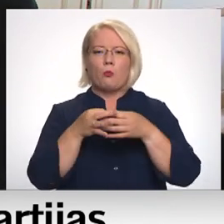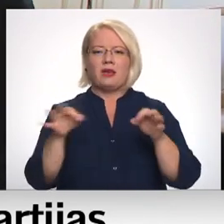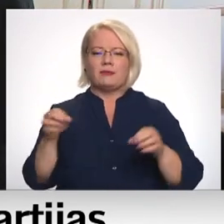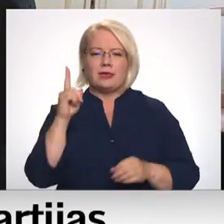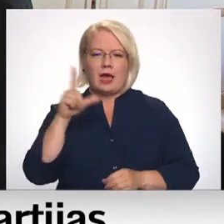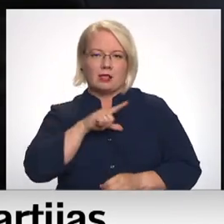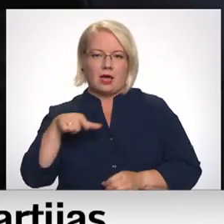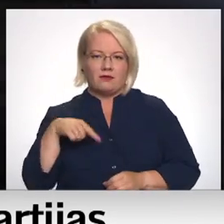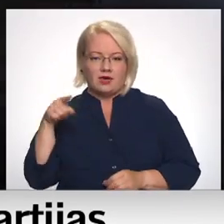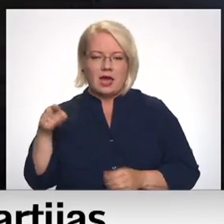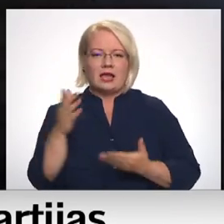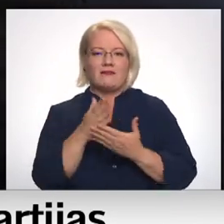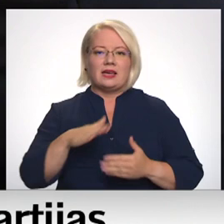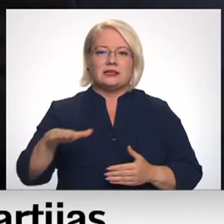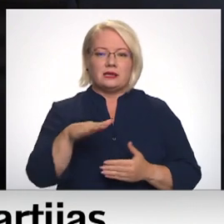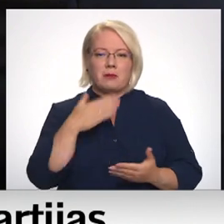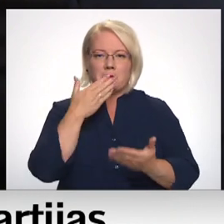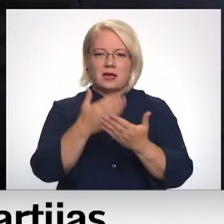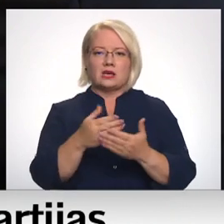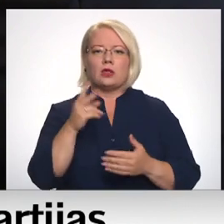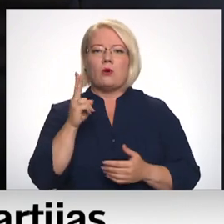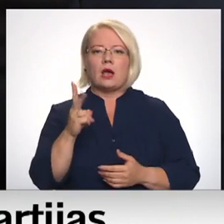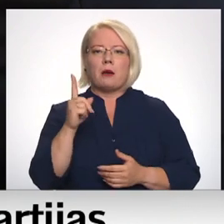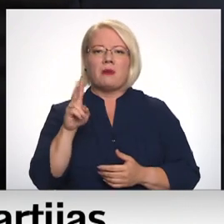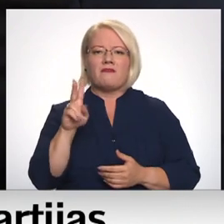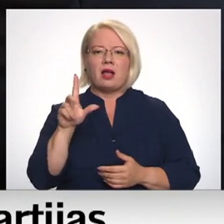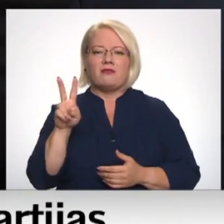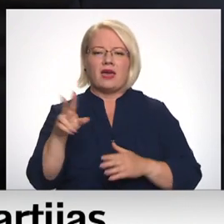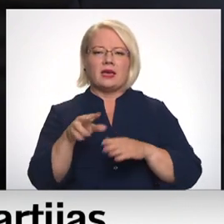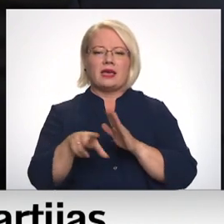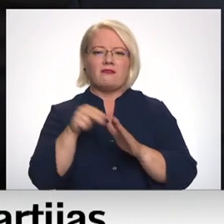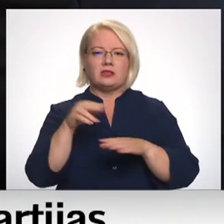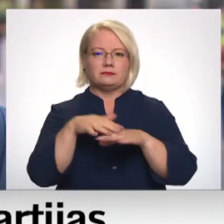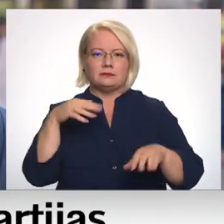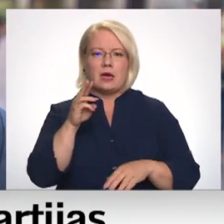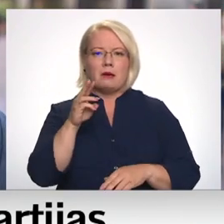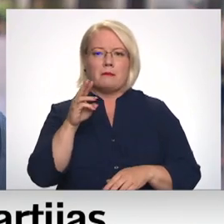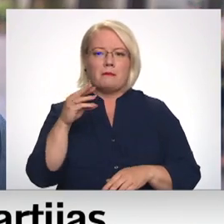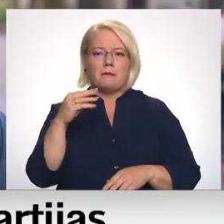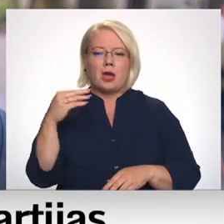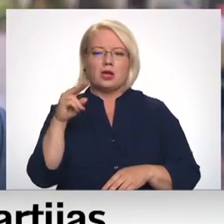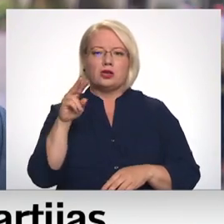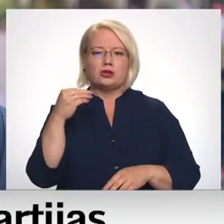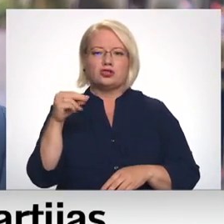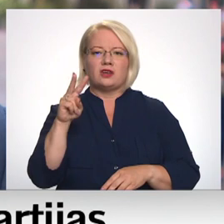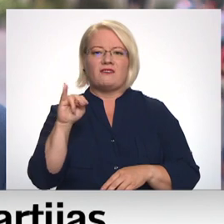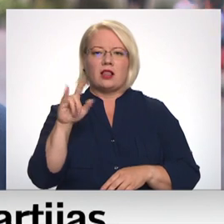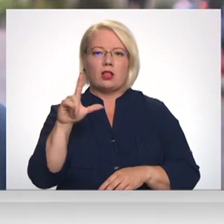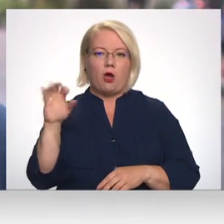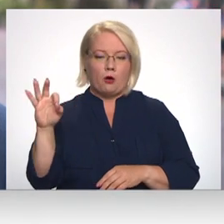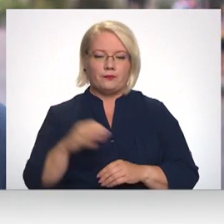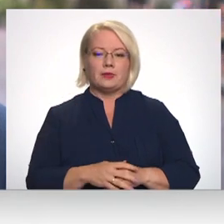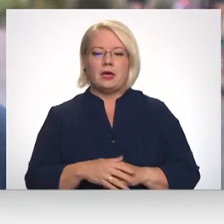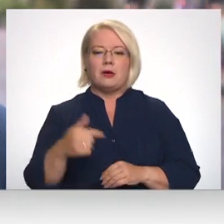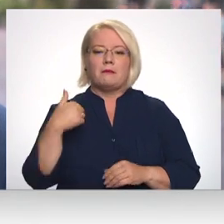saraksta līderi Vidzemē piesaka no KPVLV ievēlēto Saeimas deputātu Māri Mažvīlo. Mēs esam to mērenā ceļa